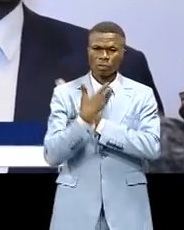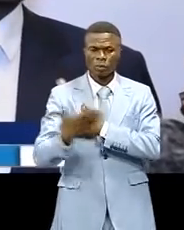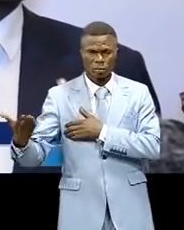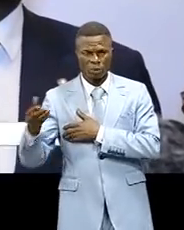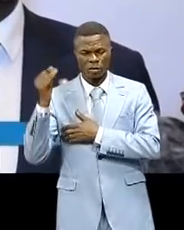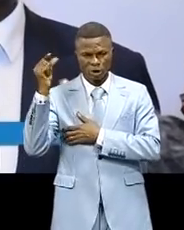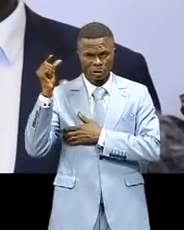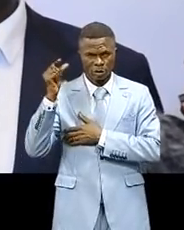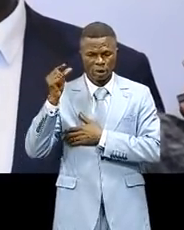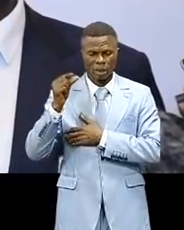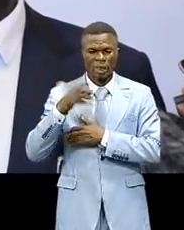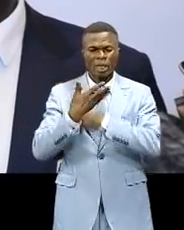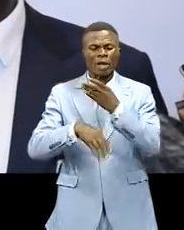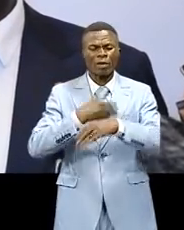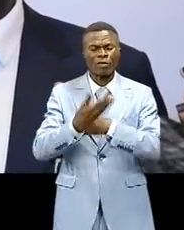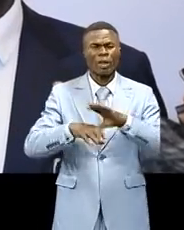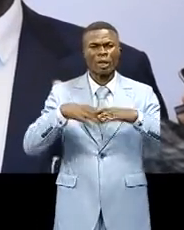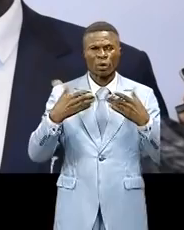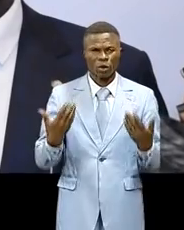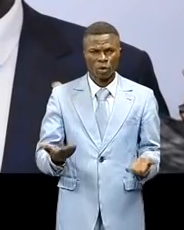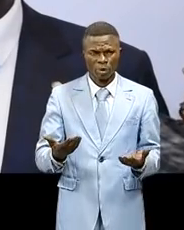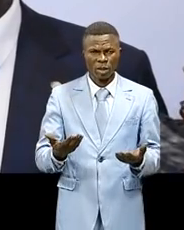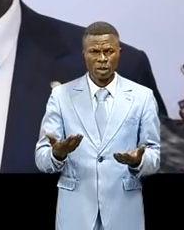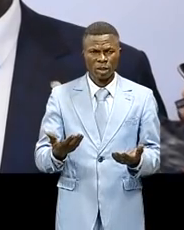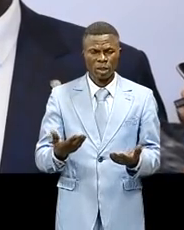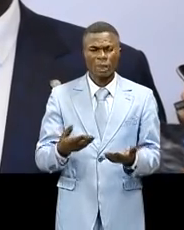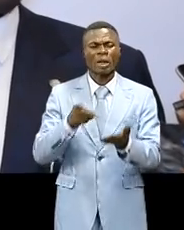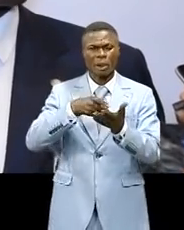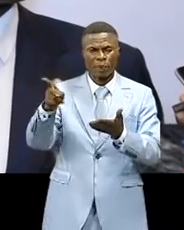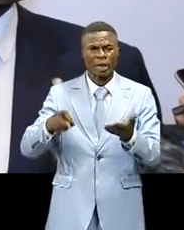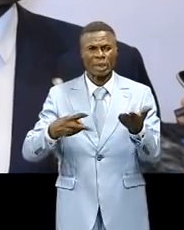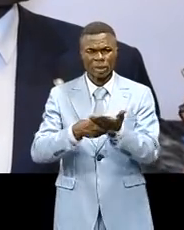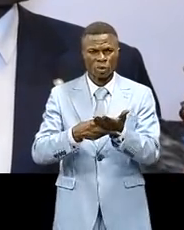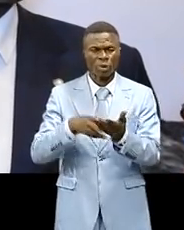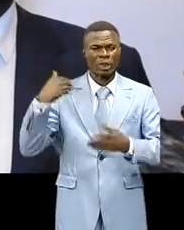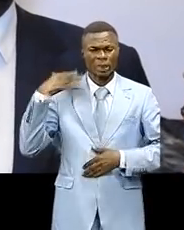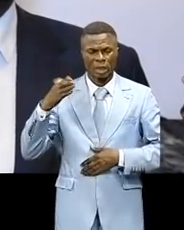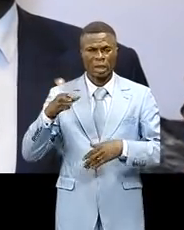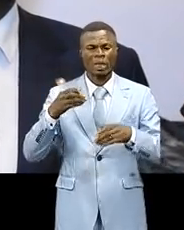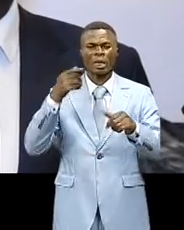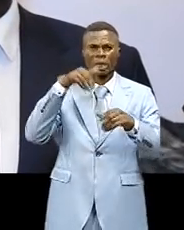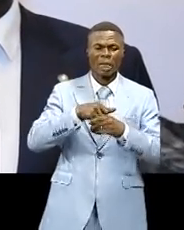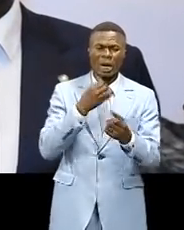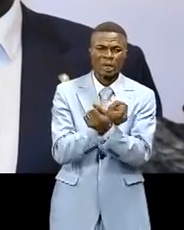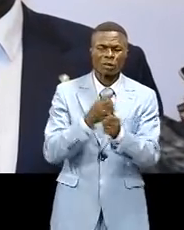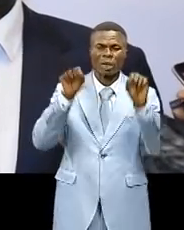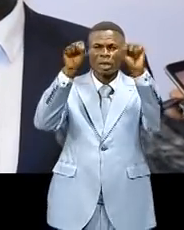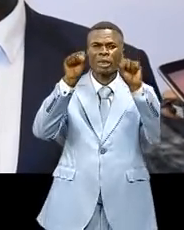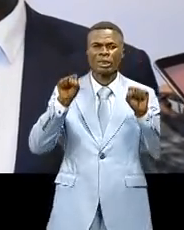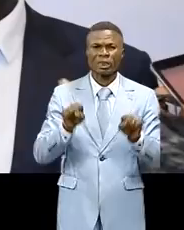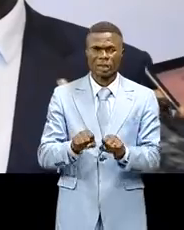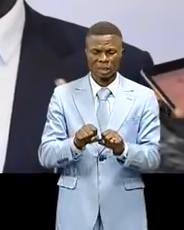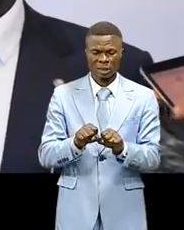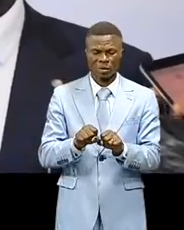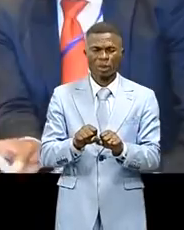commentait ce qu ils seront taxés selon le système mis en place